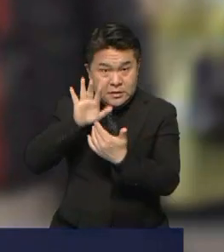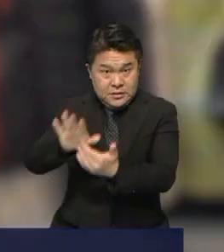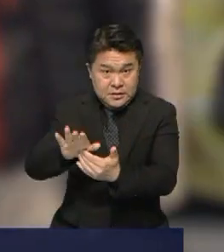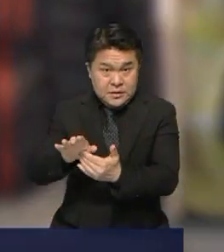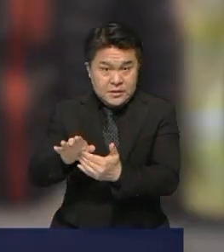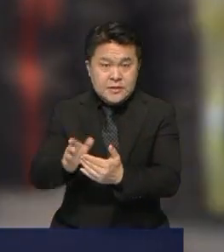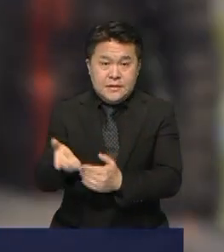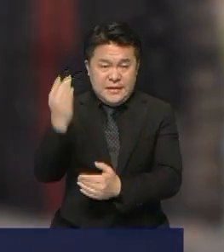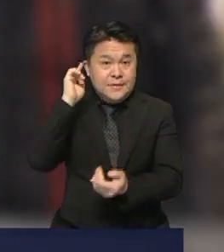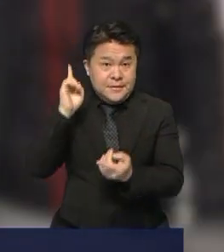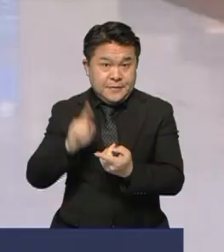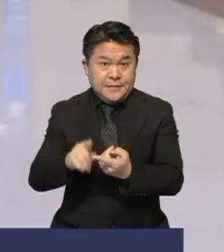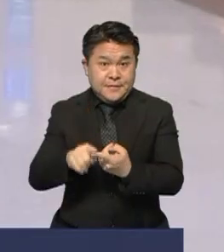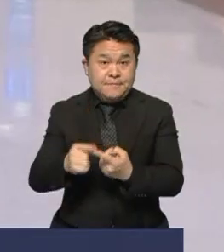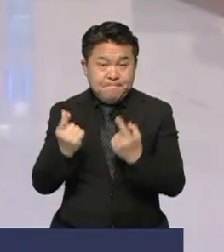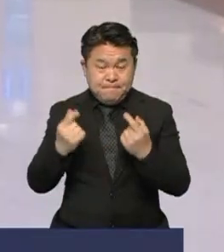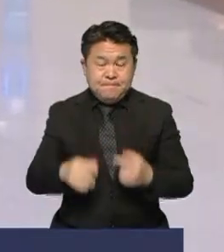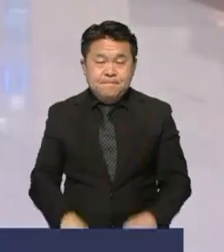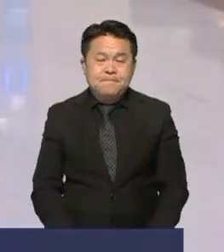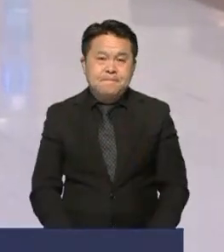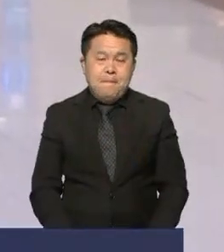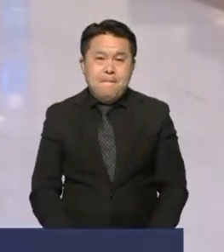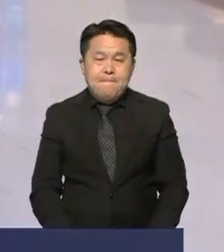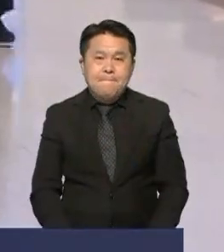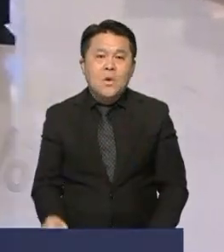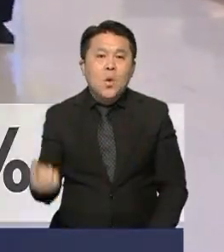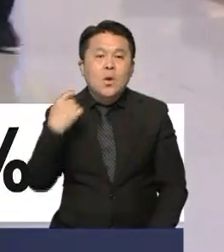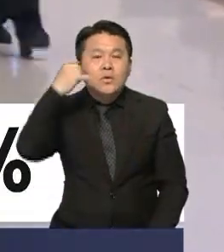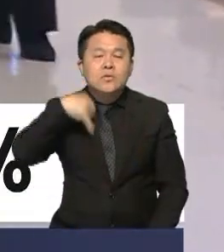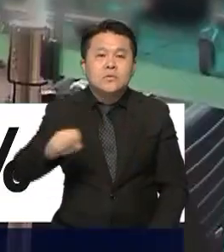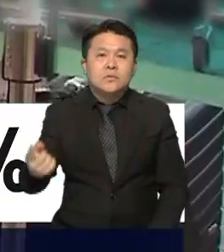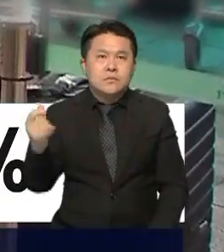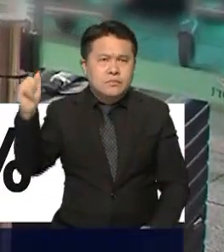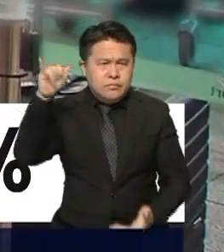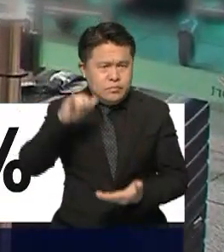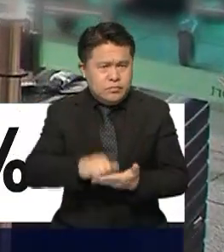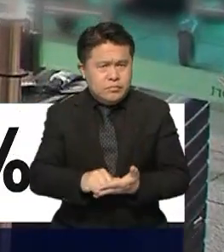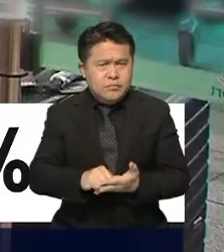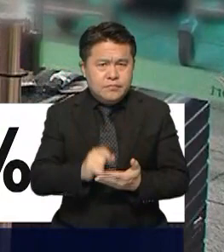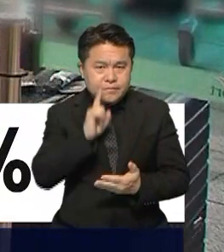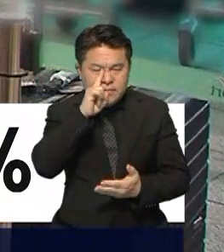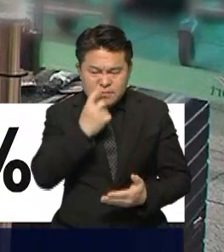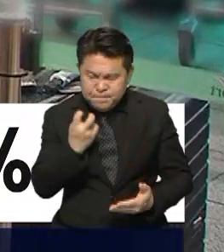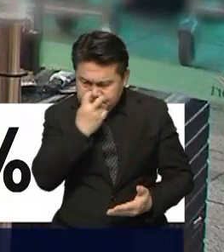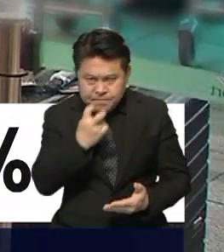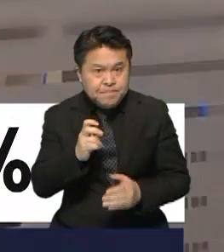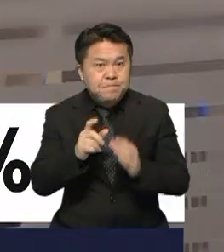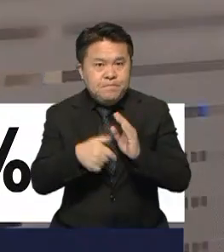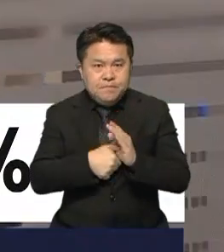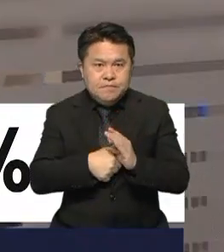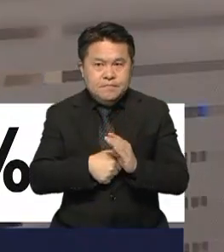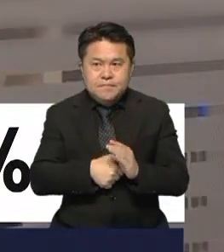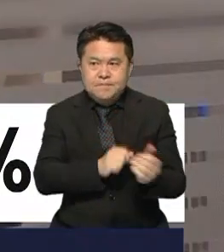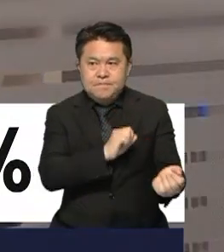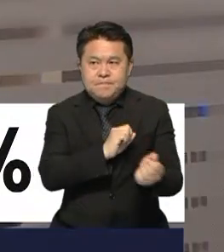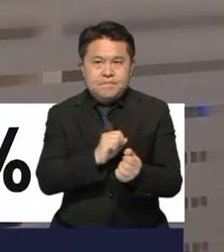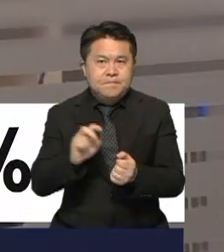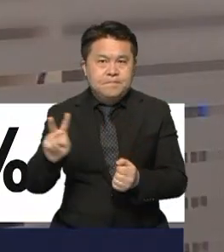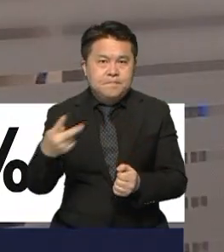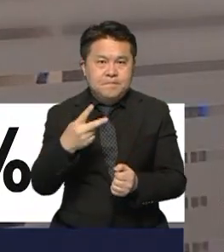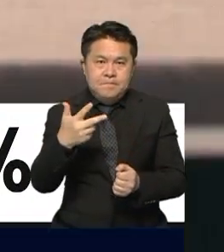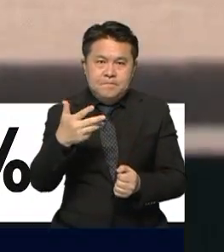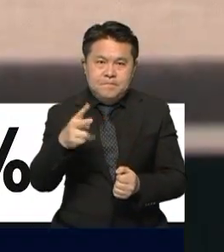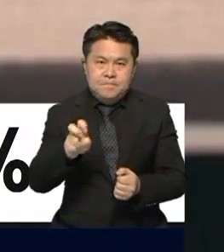조치도 기존과 똑같이 이뤄집니다. 어제 중국발 단기 체류자 PCR 검사에선 229명